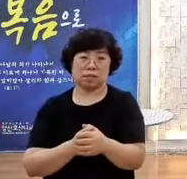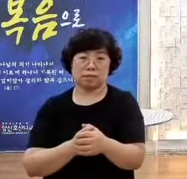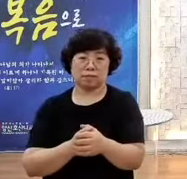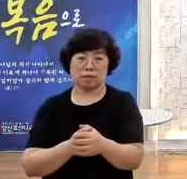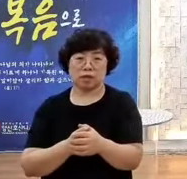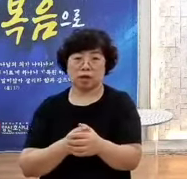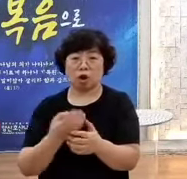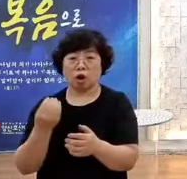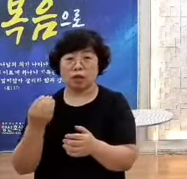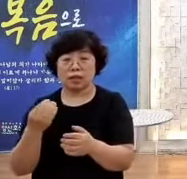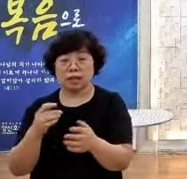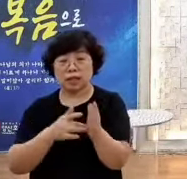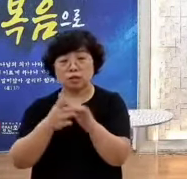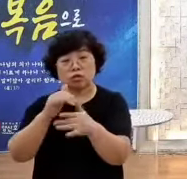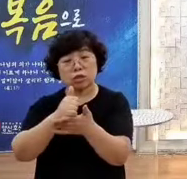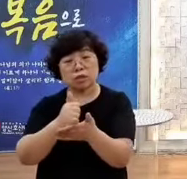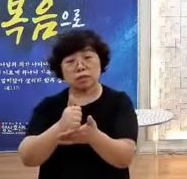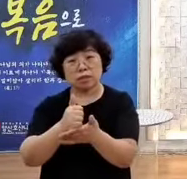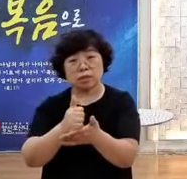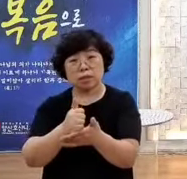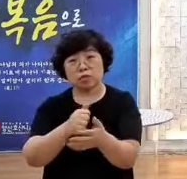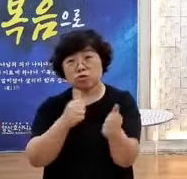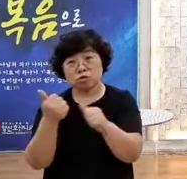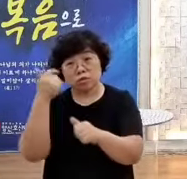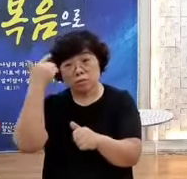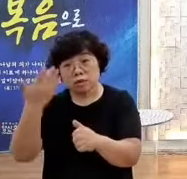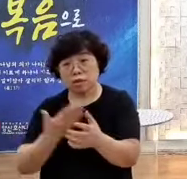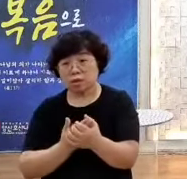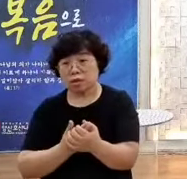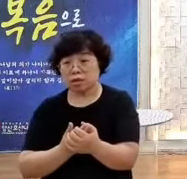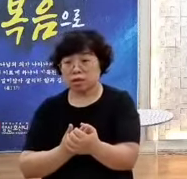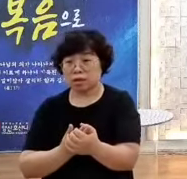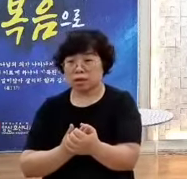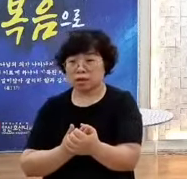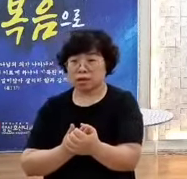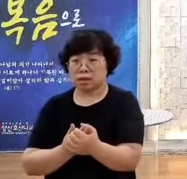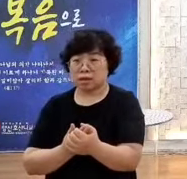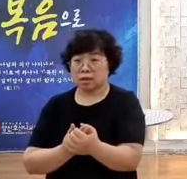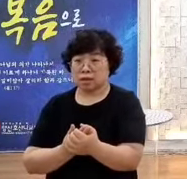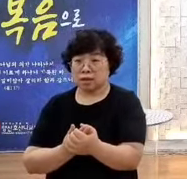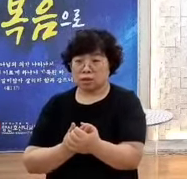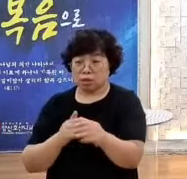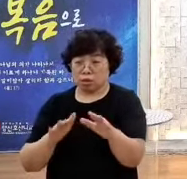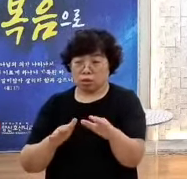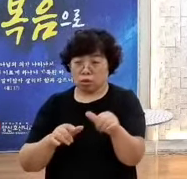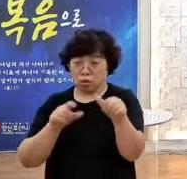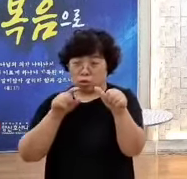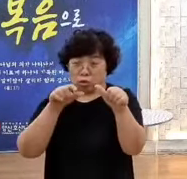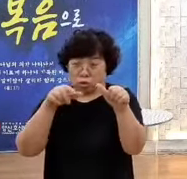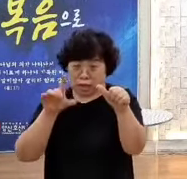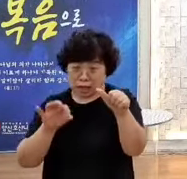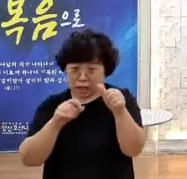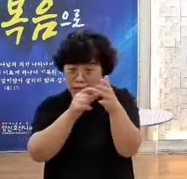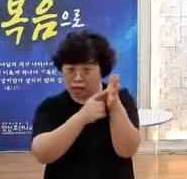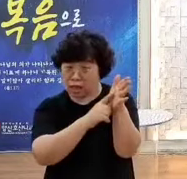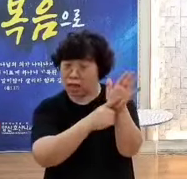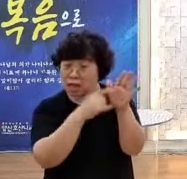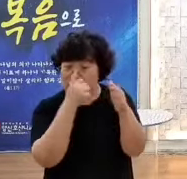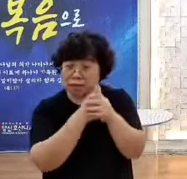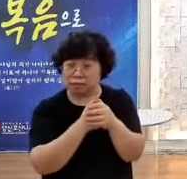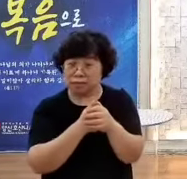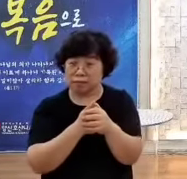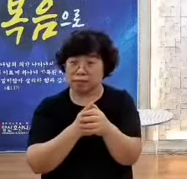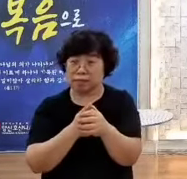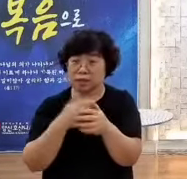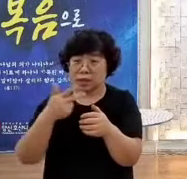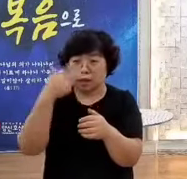그럼 우리를 언제 예수님 우리를 위해서 죽어주시다 하셨어요? 오늘 이제 5장 밑에 보면 나와요. 근데 이제 다음 주부터